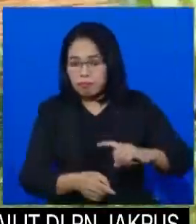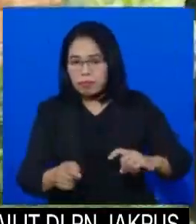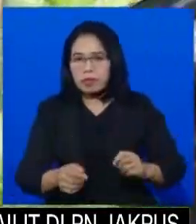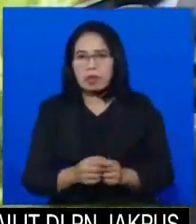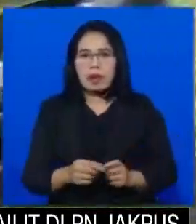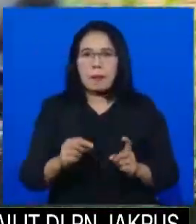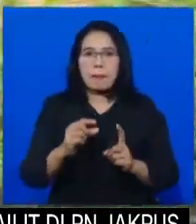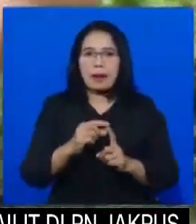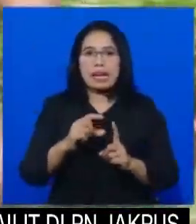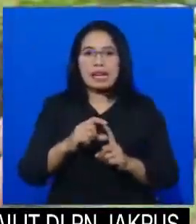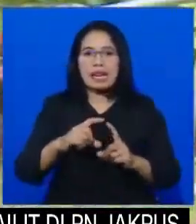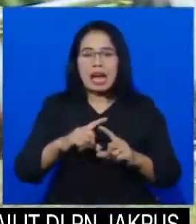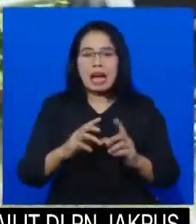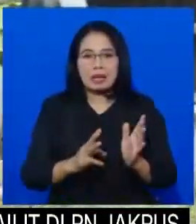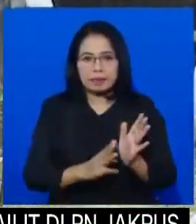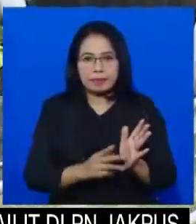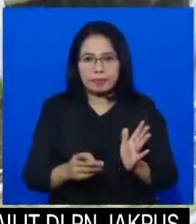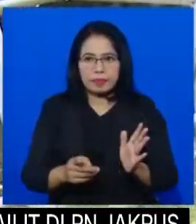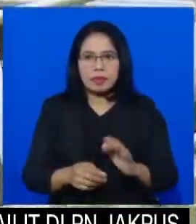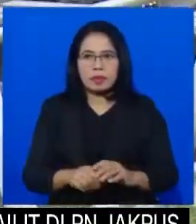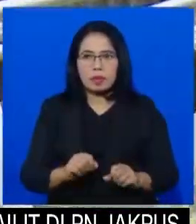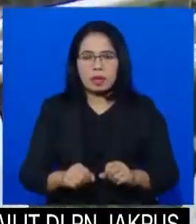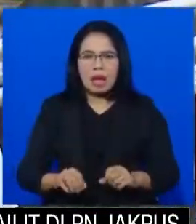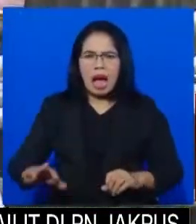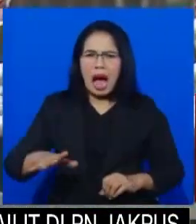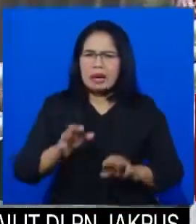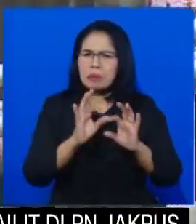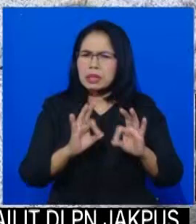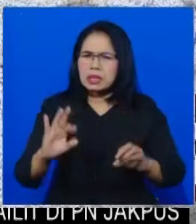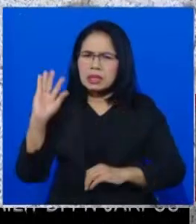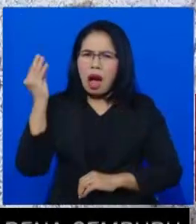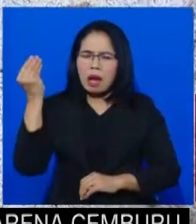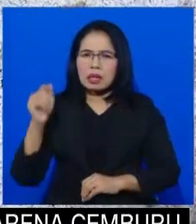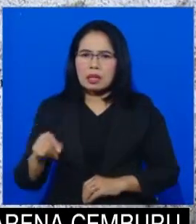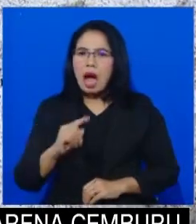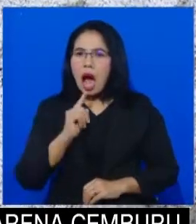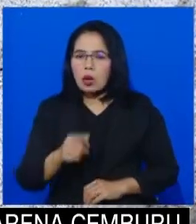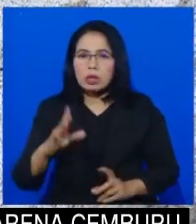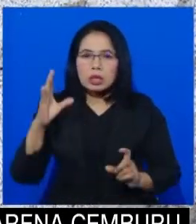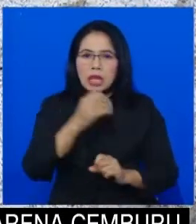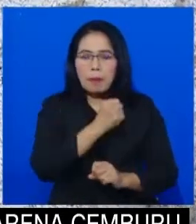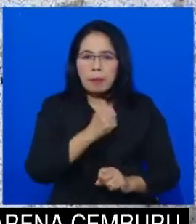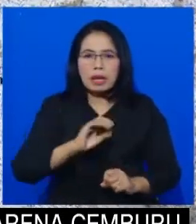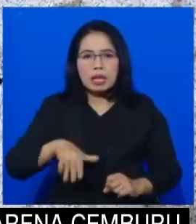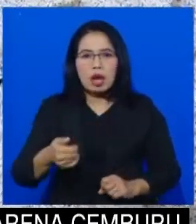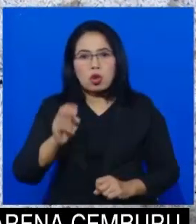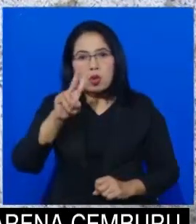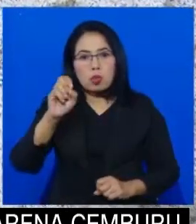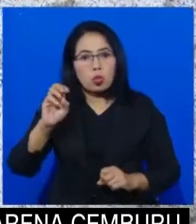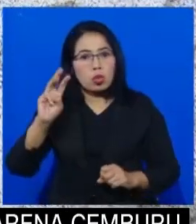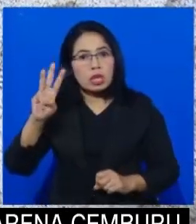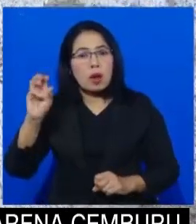sekarang PDAM itu merencanakan supaya pemenuhan air bersih di Jakarta ini harus tercapai sampai tahun 2030